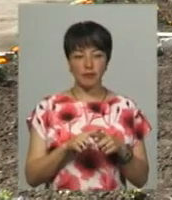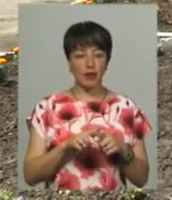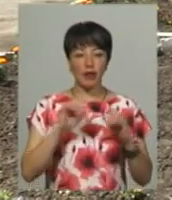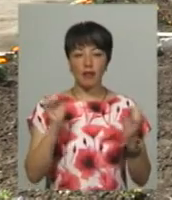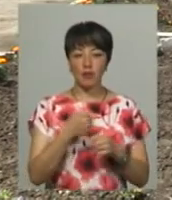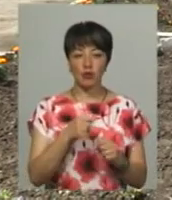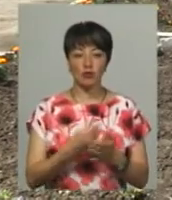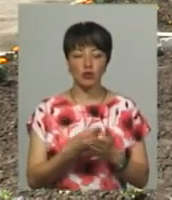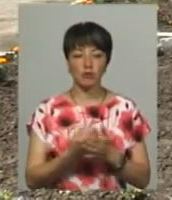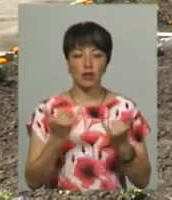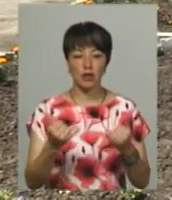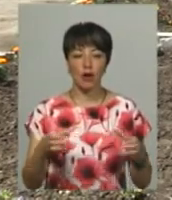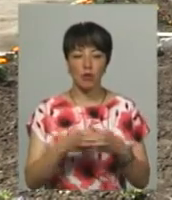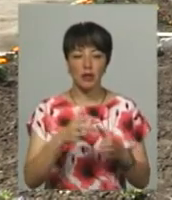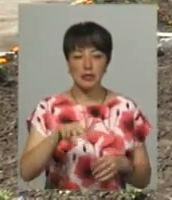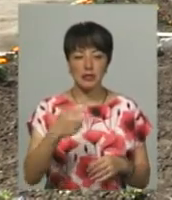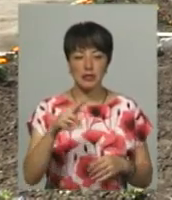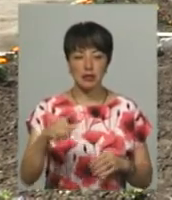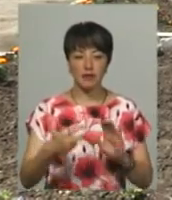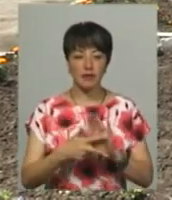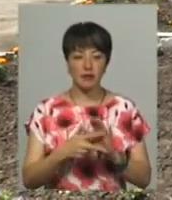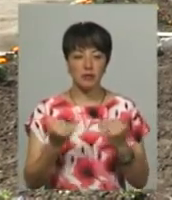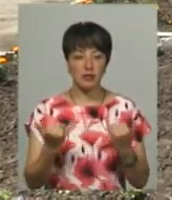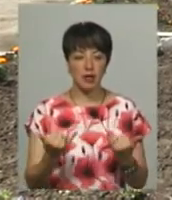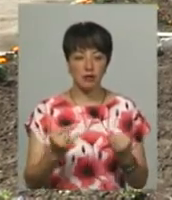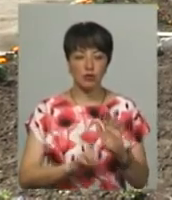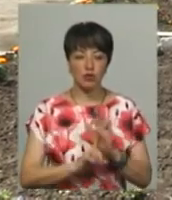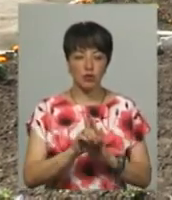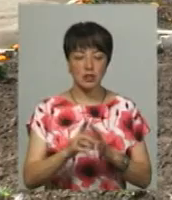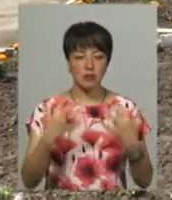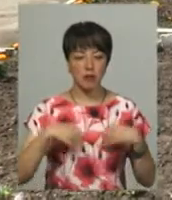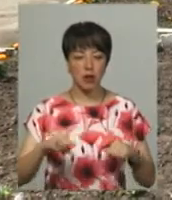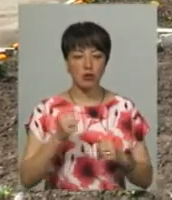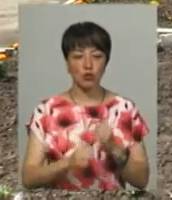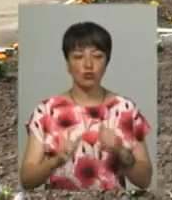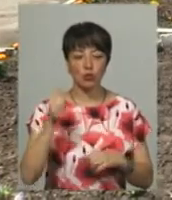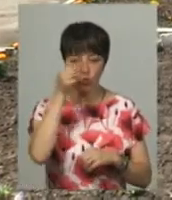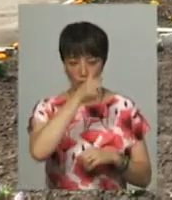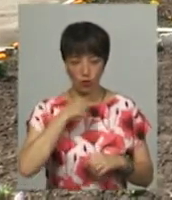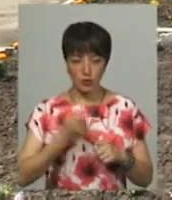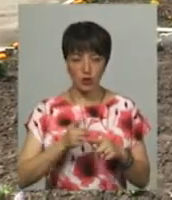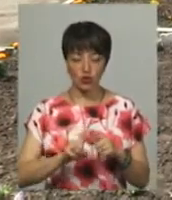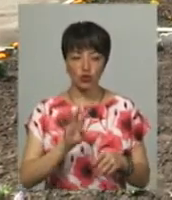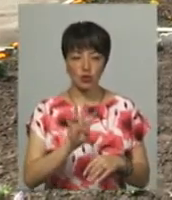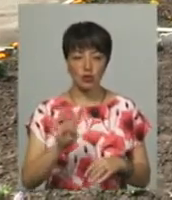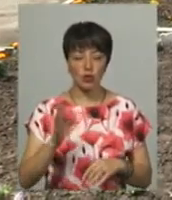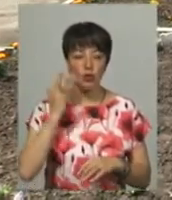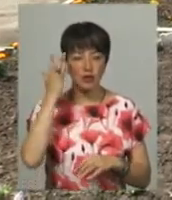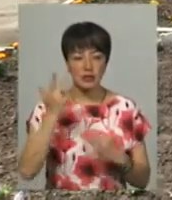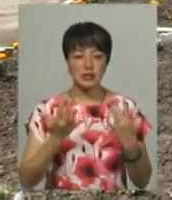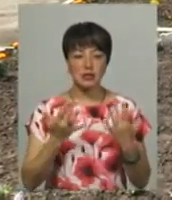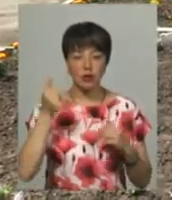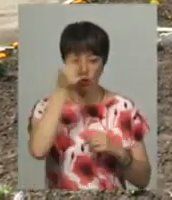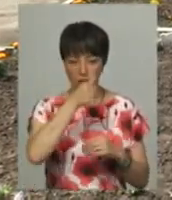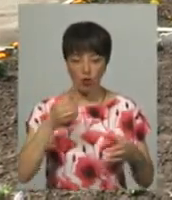непідйомна сума для громади. 33,8, якщо у нас зараз почнуть забирати кожного року навіть по цих 4, уявіть собі, скільки